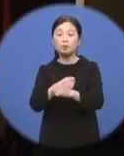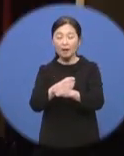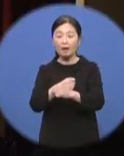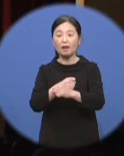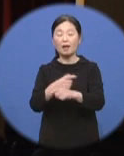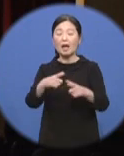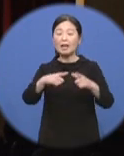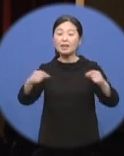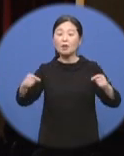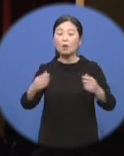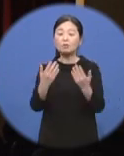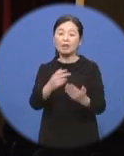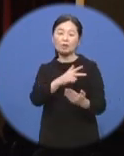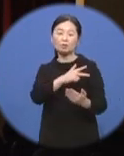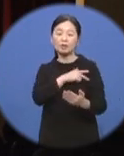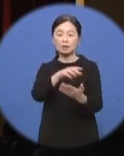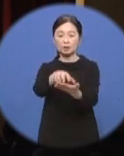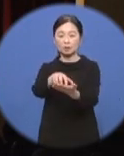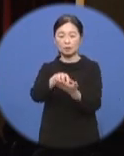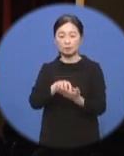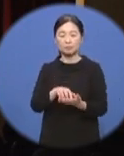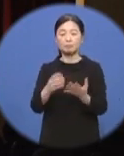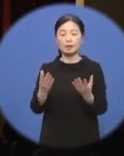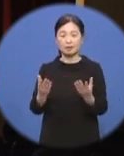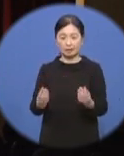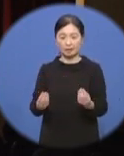賞しています。